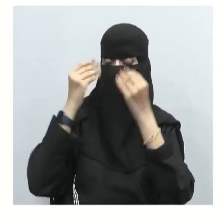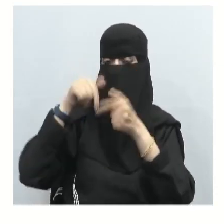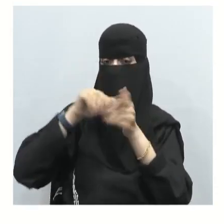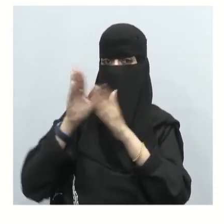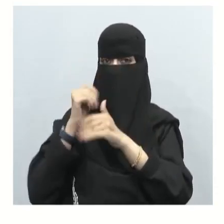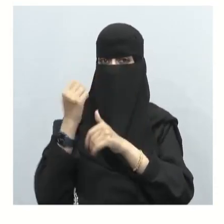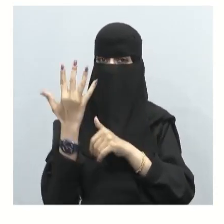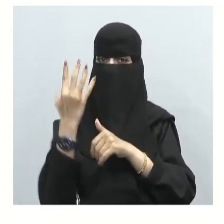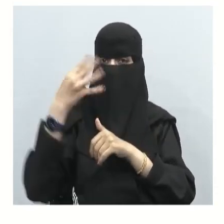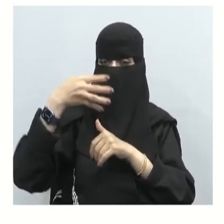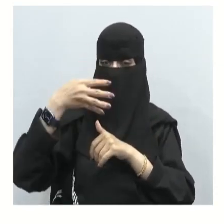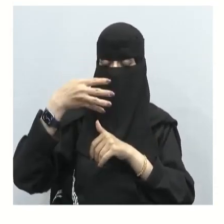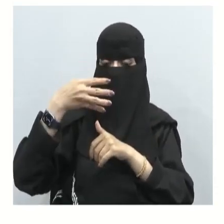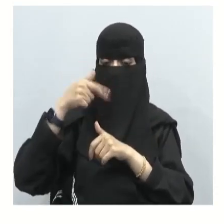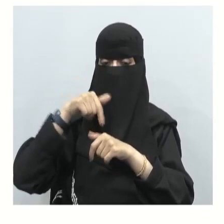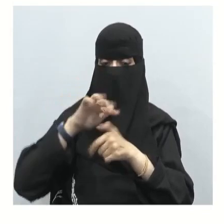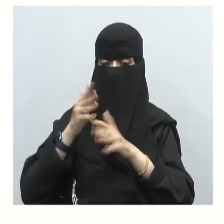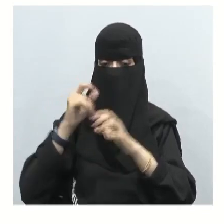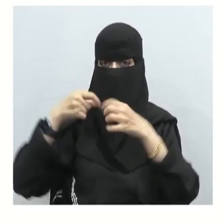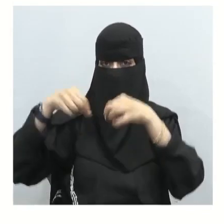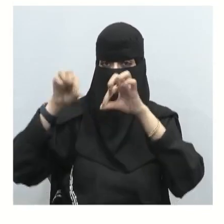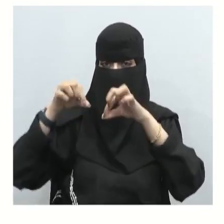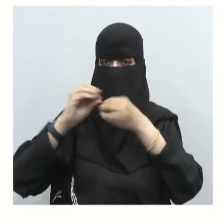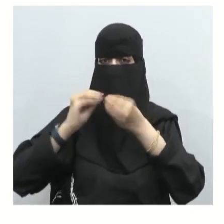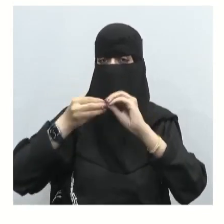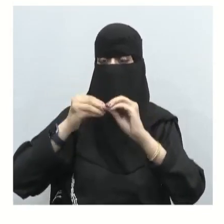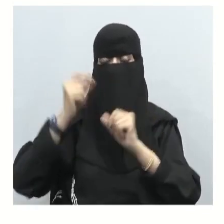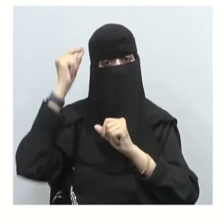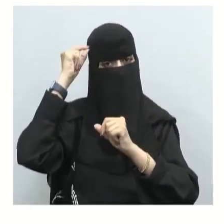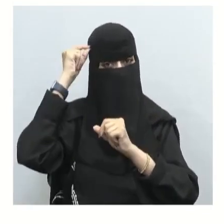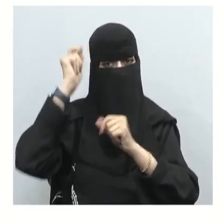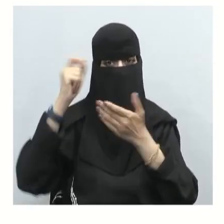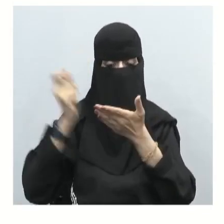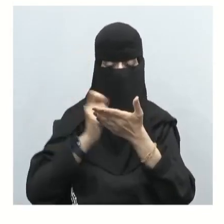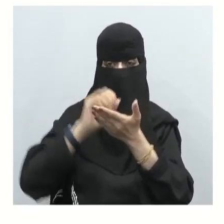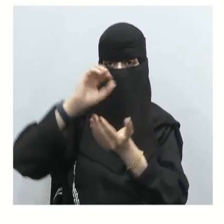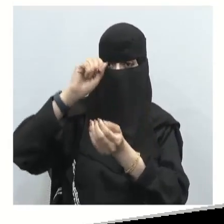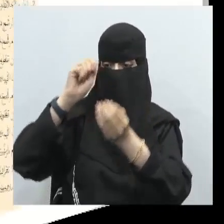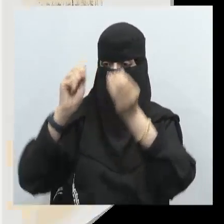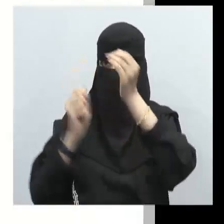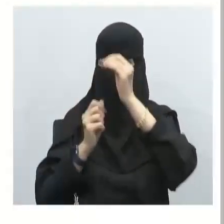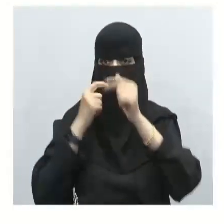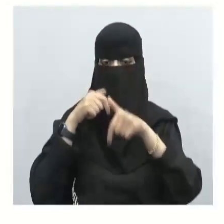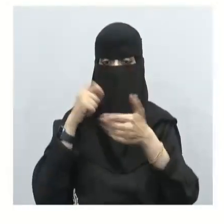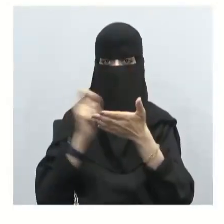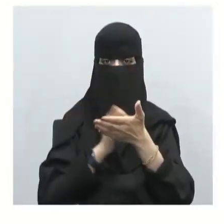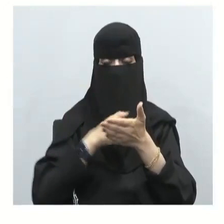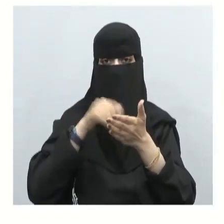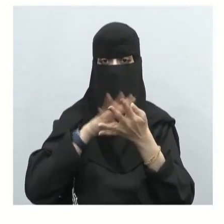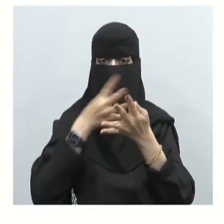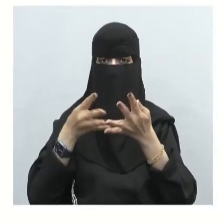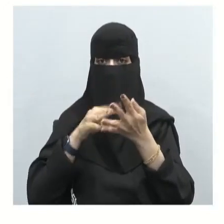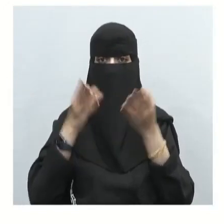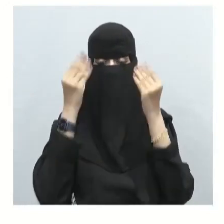45 عن قطعه ورق سوداء ثم ندور المرشح ونسجل الملاحظات في جدول